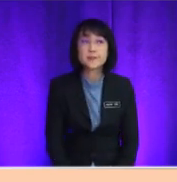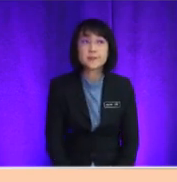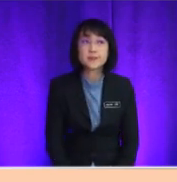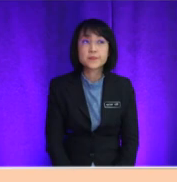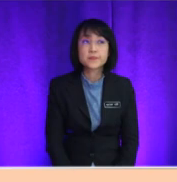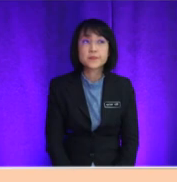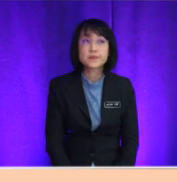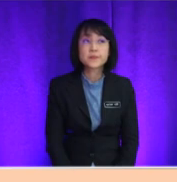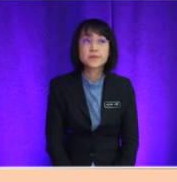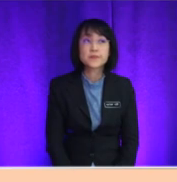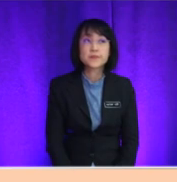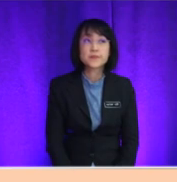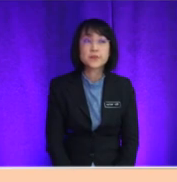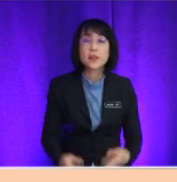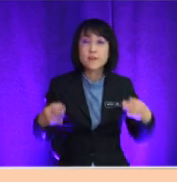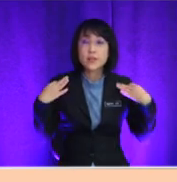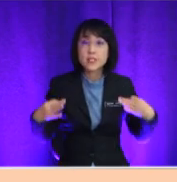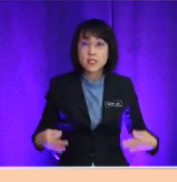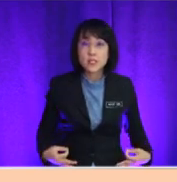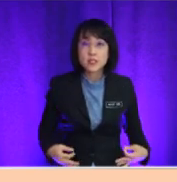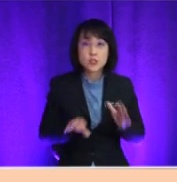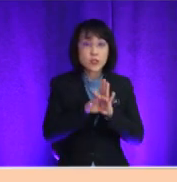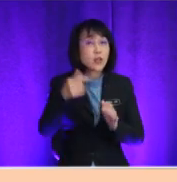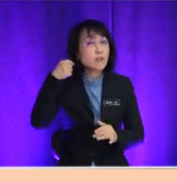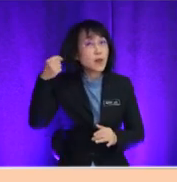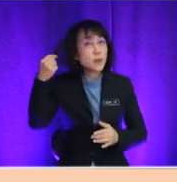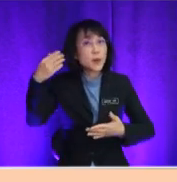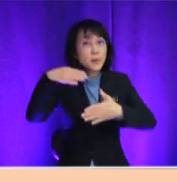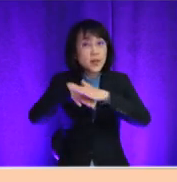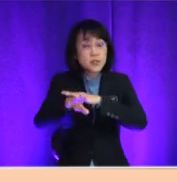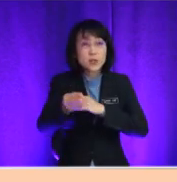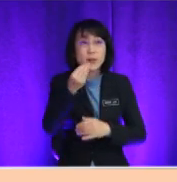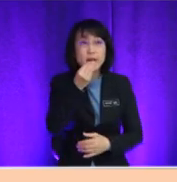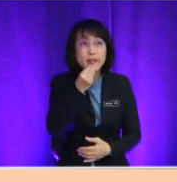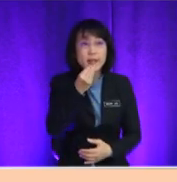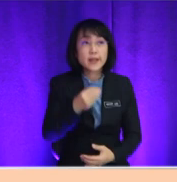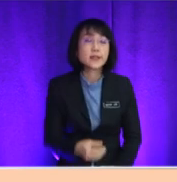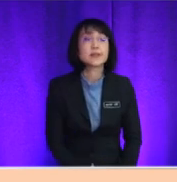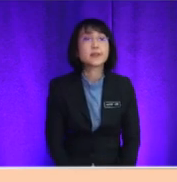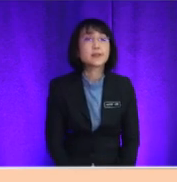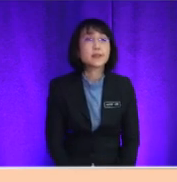yaitu rambut masuk dalam makanan atau mungkin